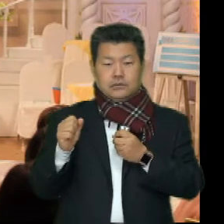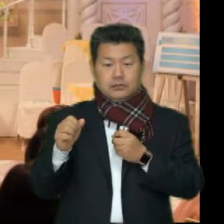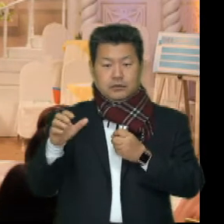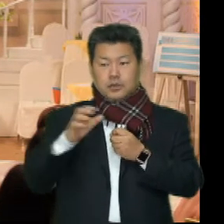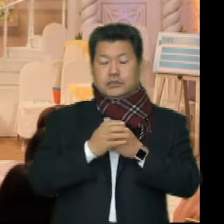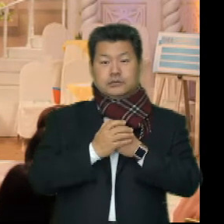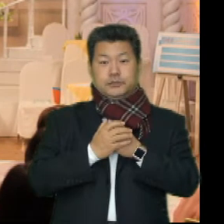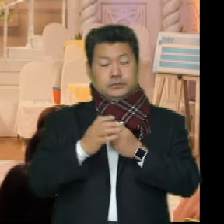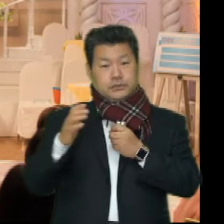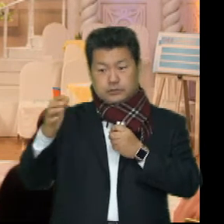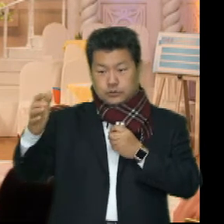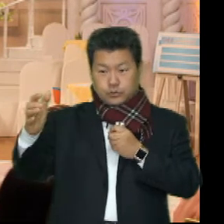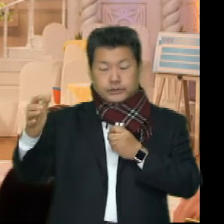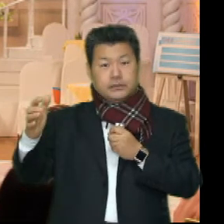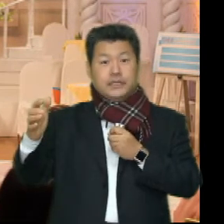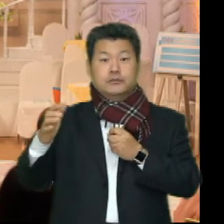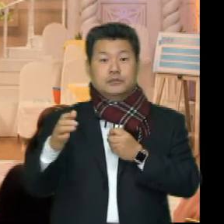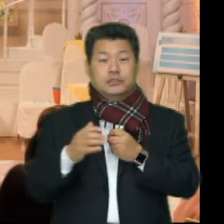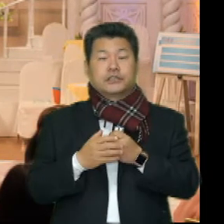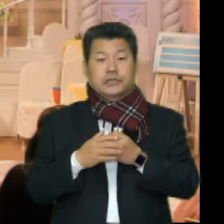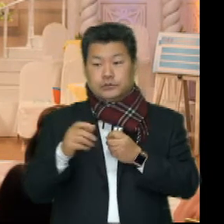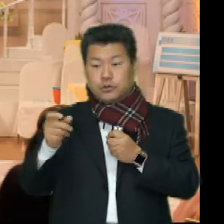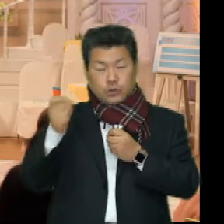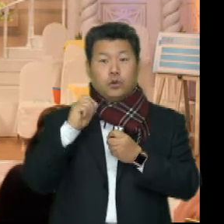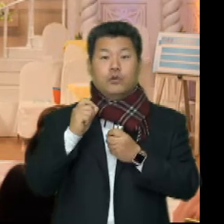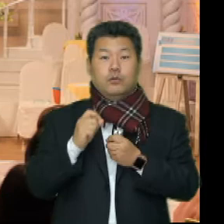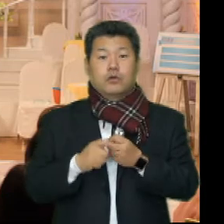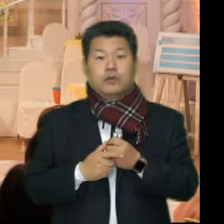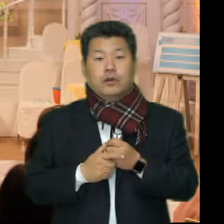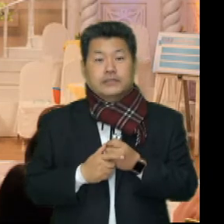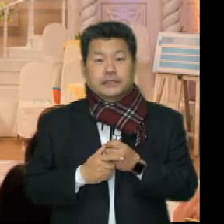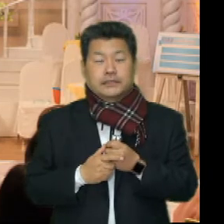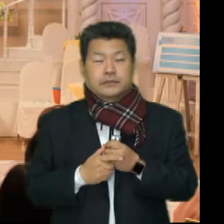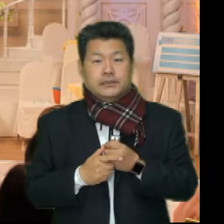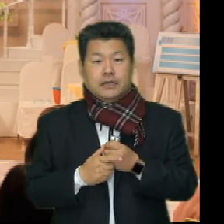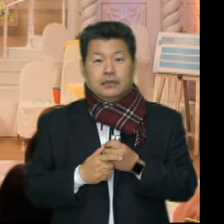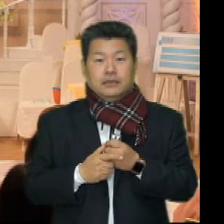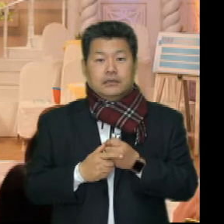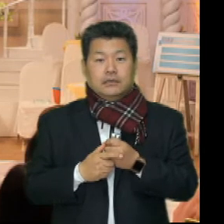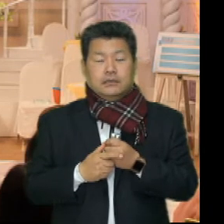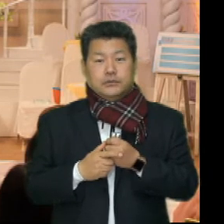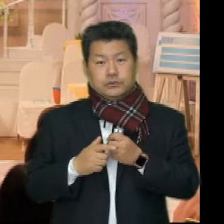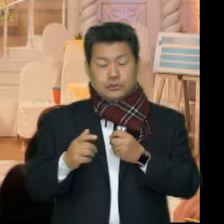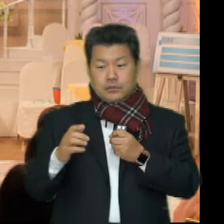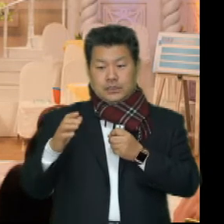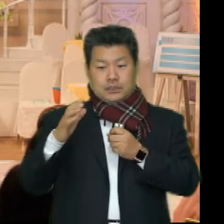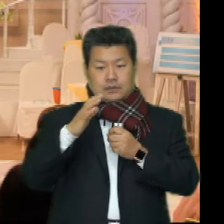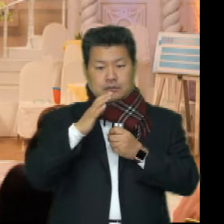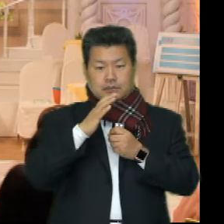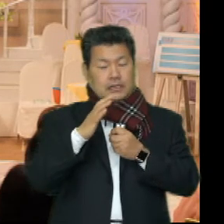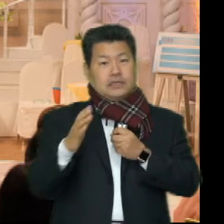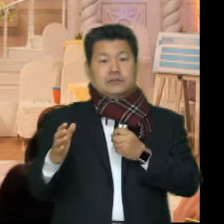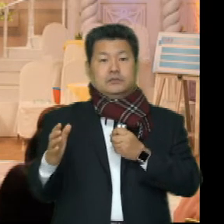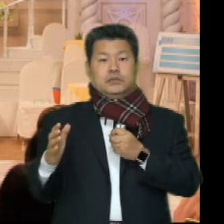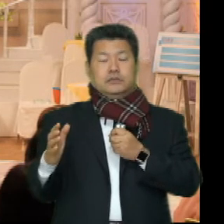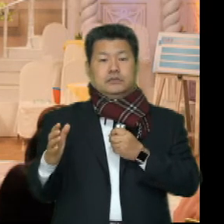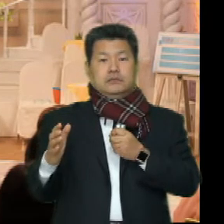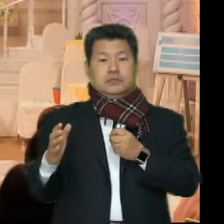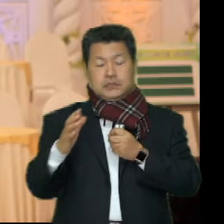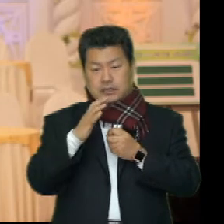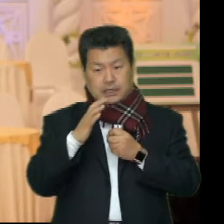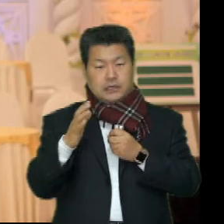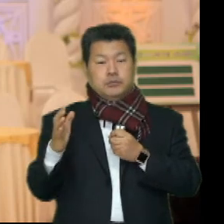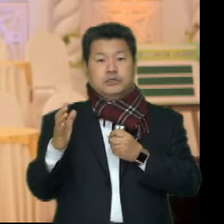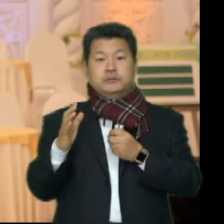영덕대게집에 가서 먹자 그러면 저는 오징어 삶은 거 시켜가지고 그거 먹고 앉아 있었습니다. 예. 그 정도로 대게라